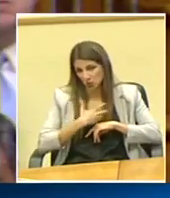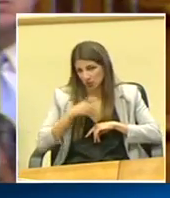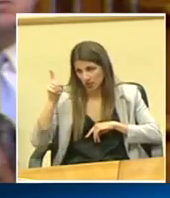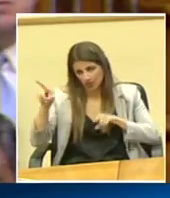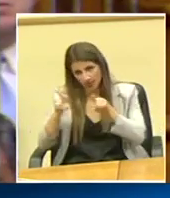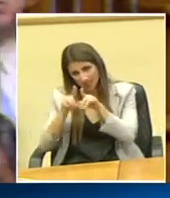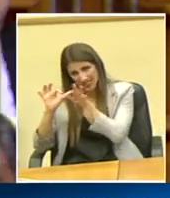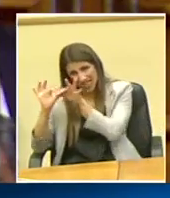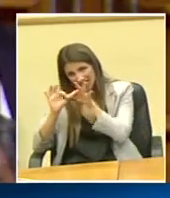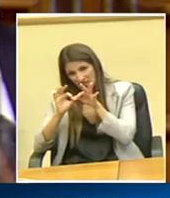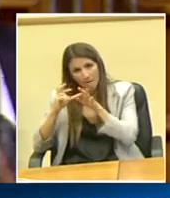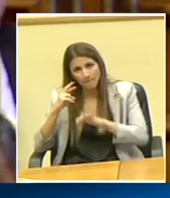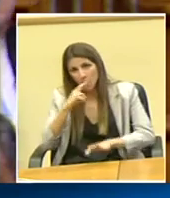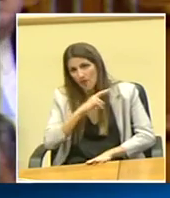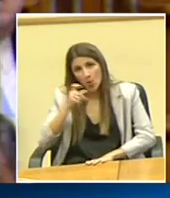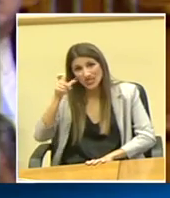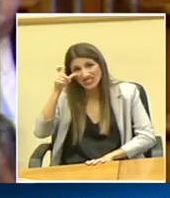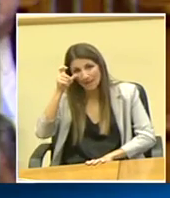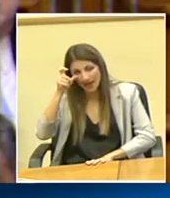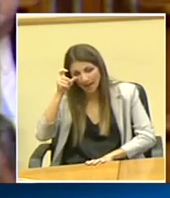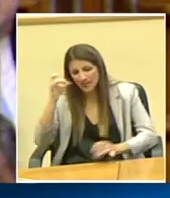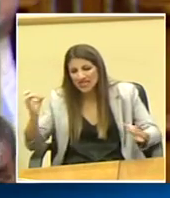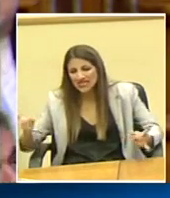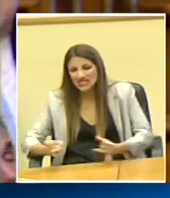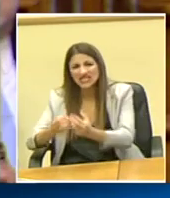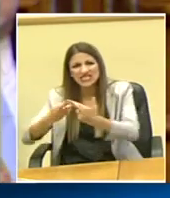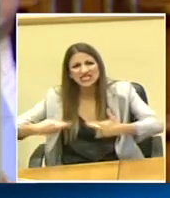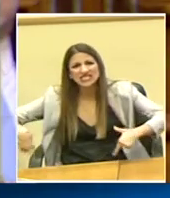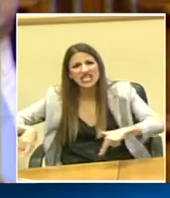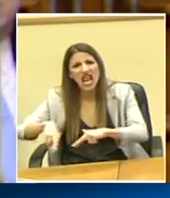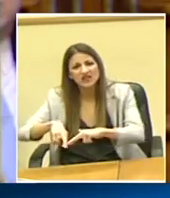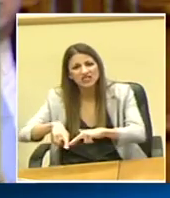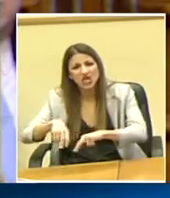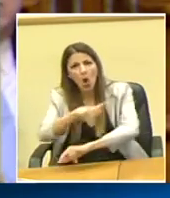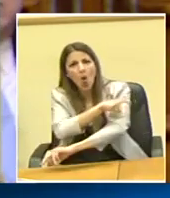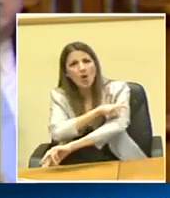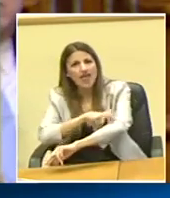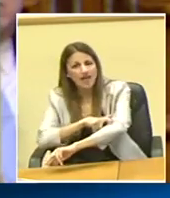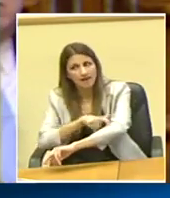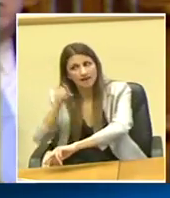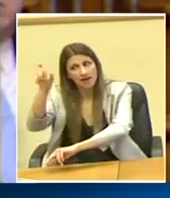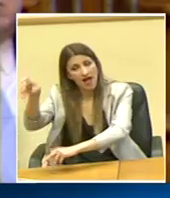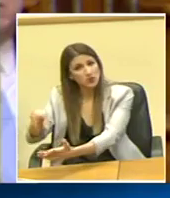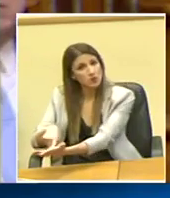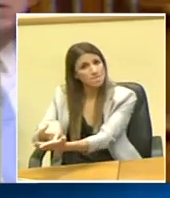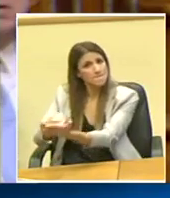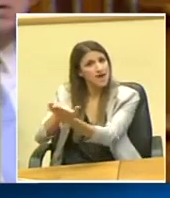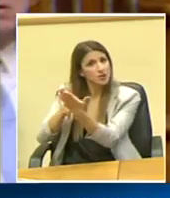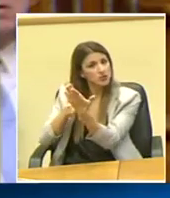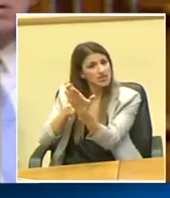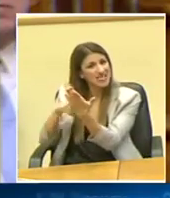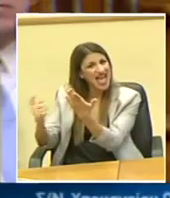στη σύνοδο, στη συνέλευση του Οργανισμού Ηνωμένων Εθνών, παρουσίαζε την επίσημη εθνική